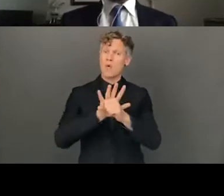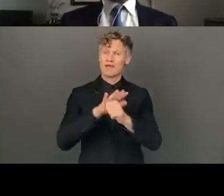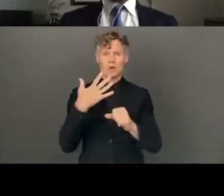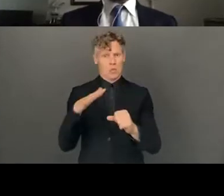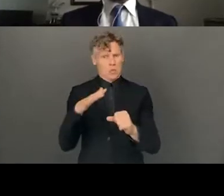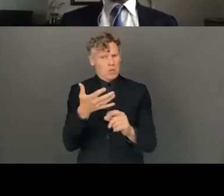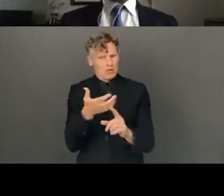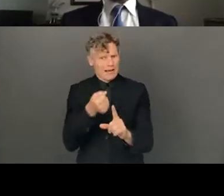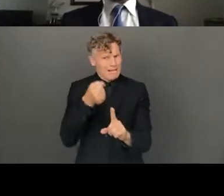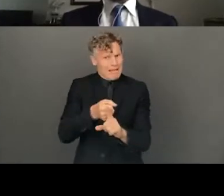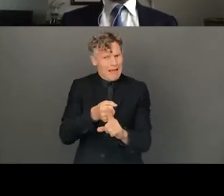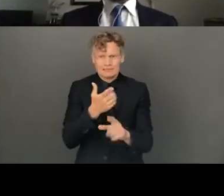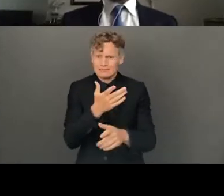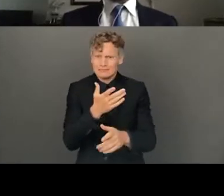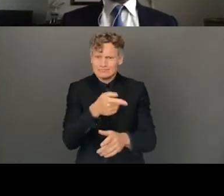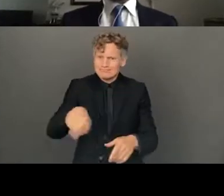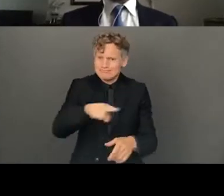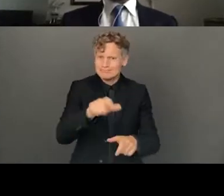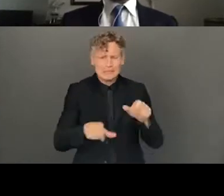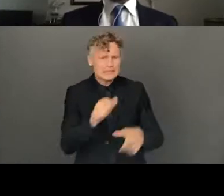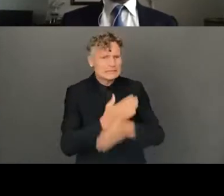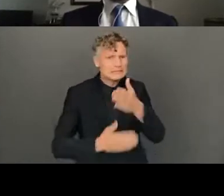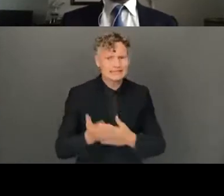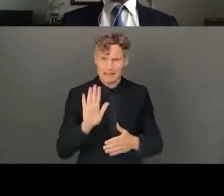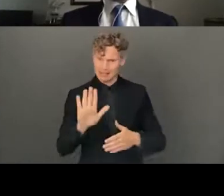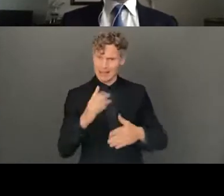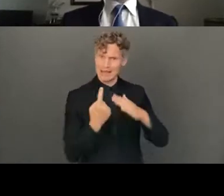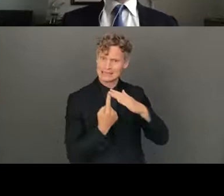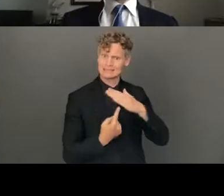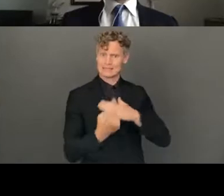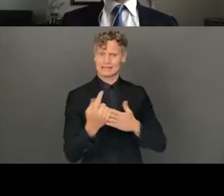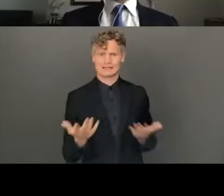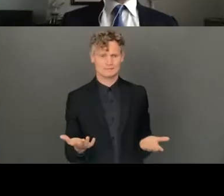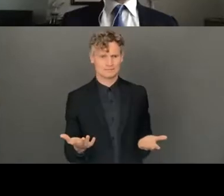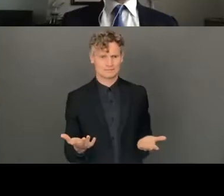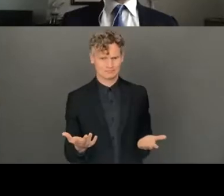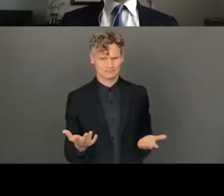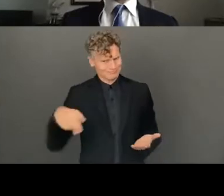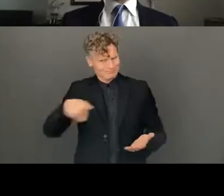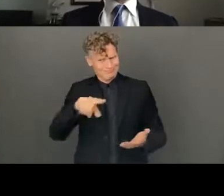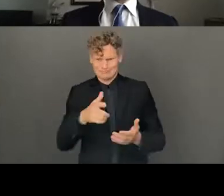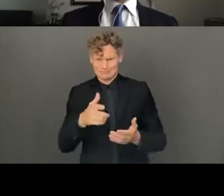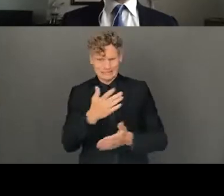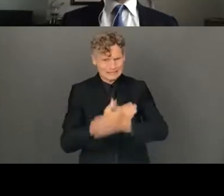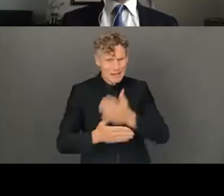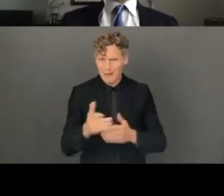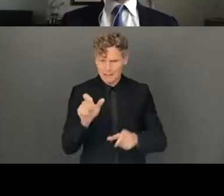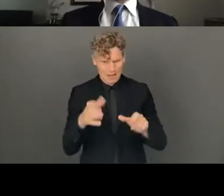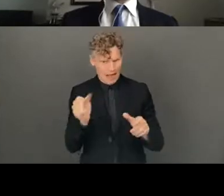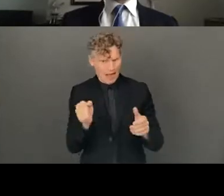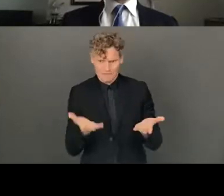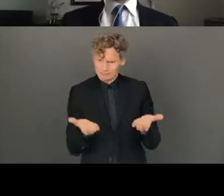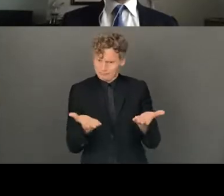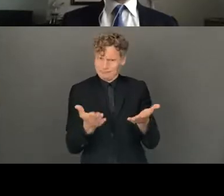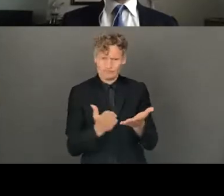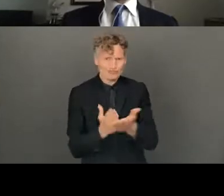personnes handicapées. Les personnes handicapées ont un droit de vivre de manière indépendante, faire partie de communautés